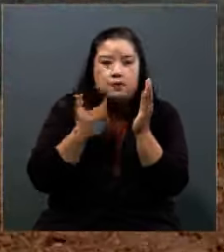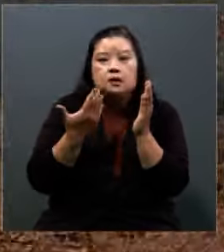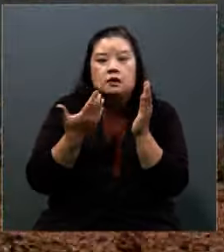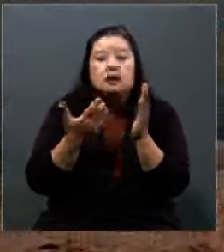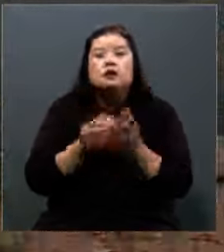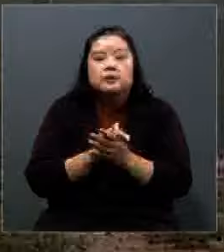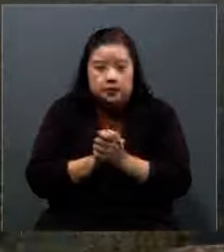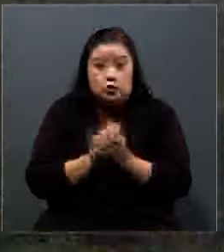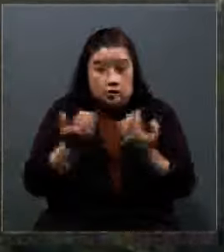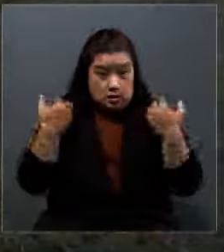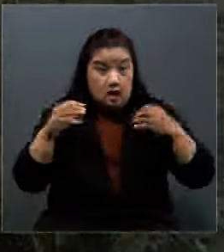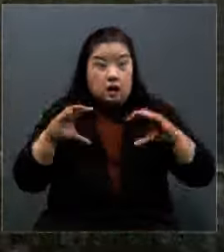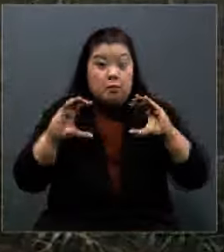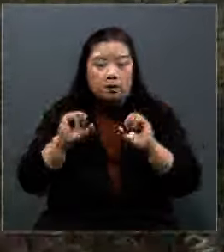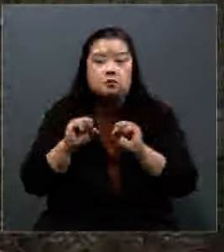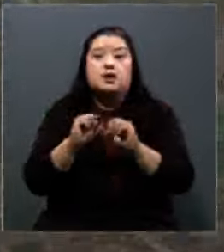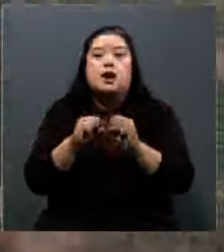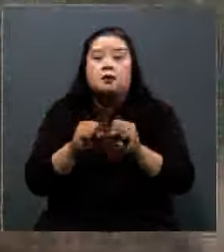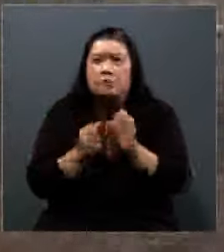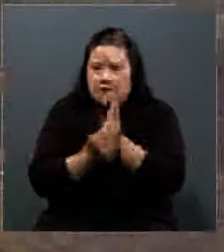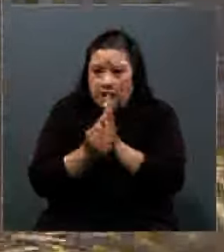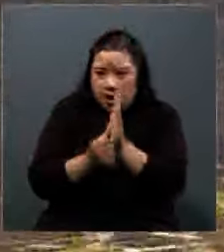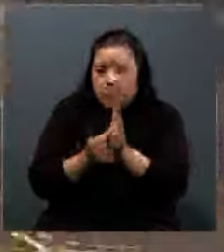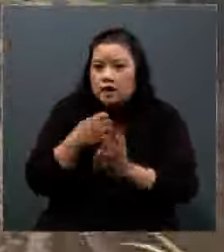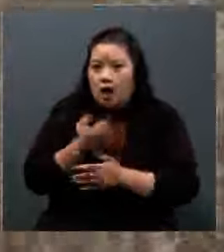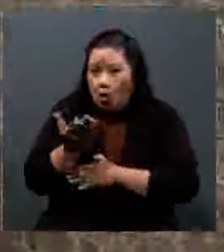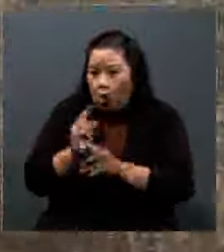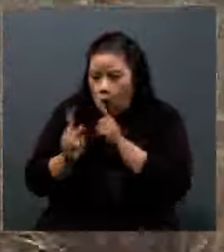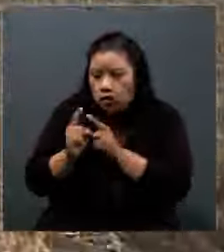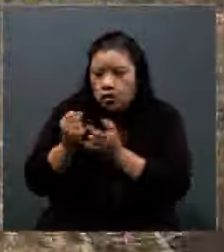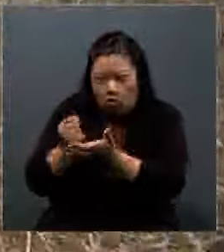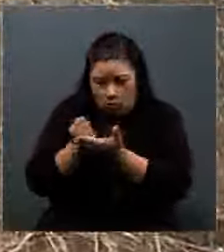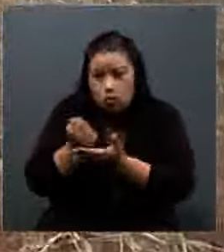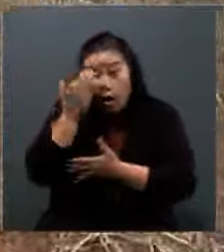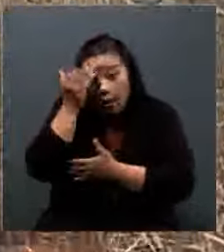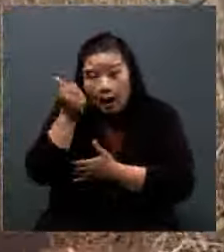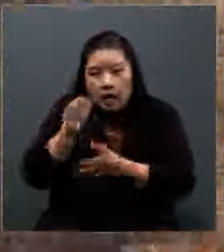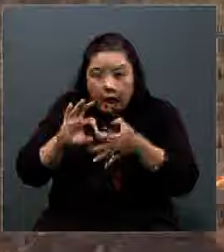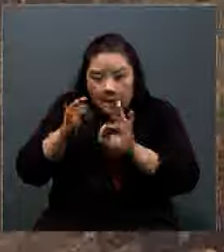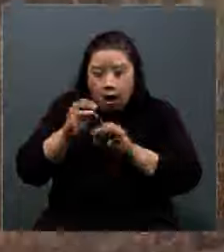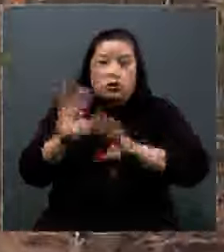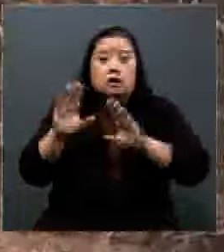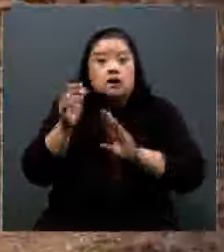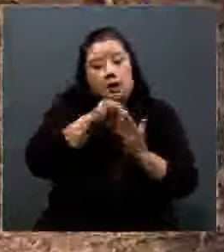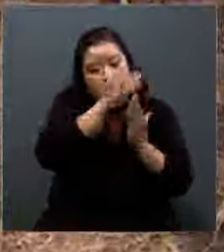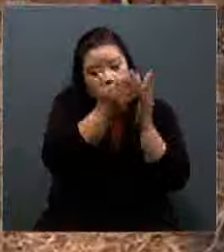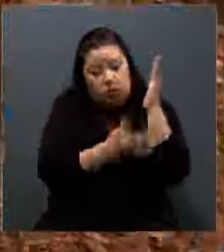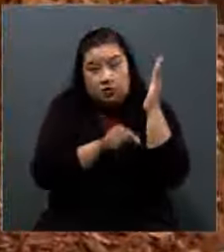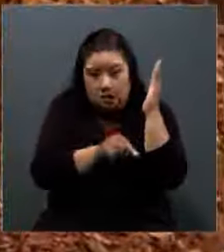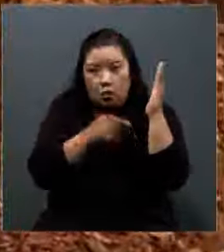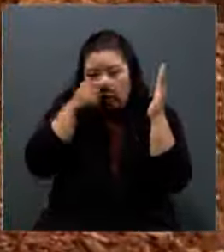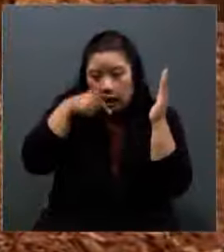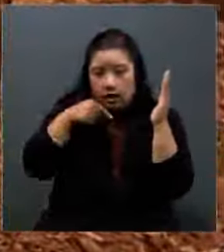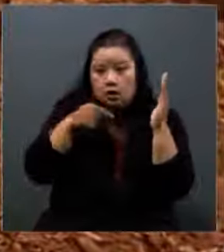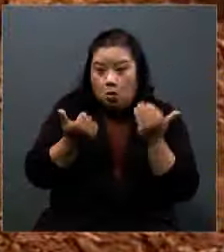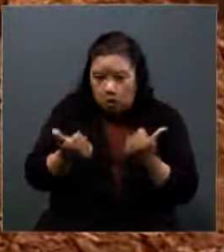ซึ่งรัฐบาลก็กำลังเร่งหาแนวทางเพิ่มเติมที่จะเจรจาขอความร่วมมือให้หยุดเผา คือที่ผ่านมาเจรจาอยู่แล้วแต่ตอนนี้จะเจร